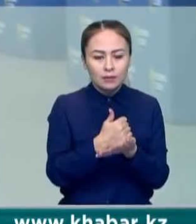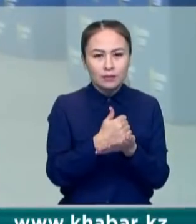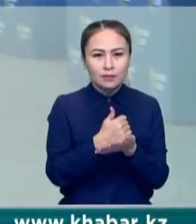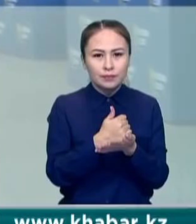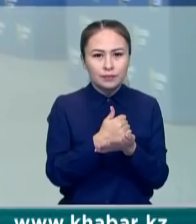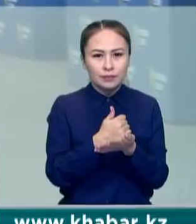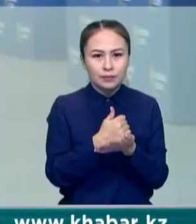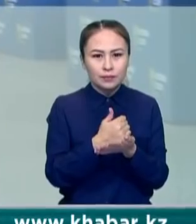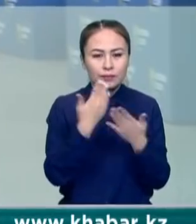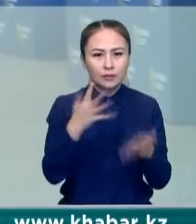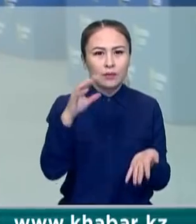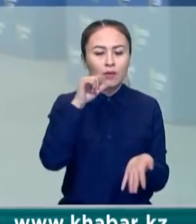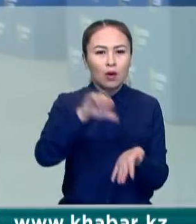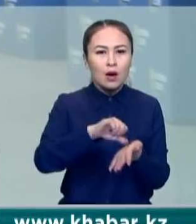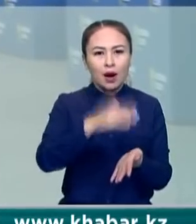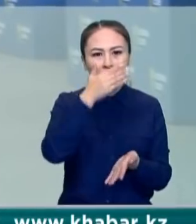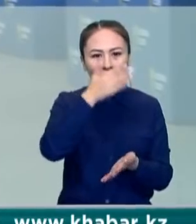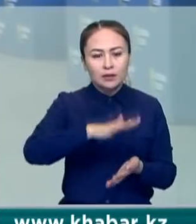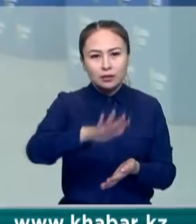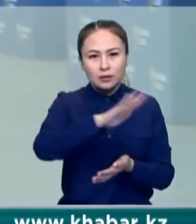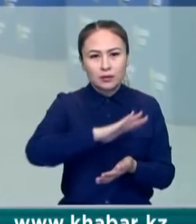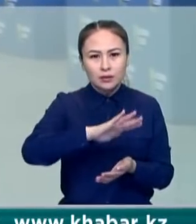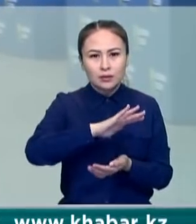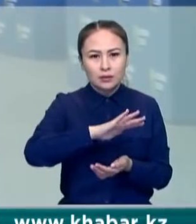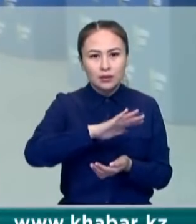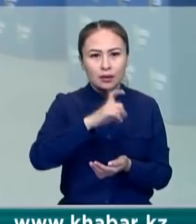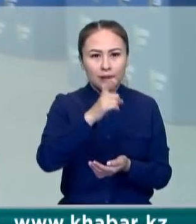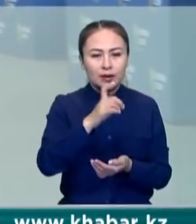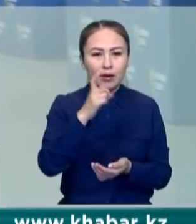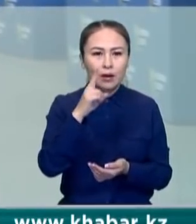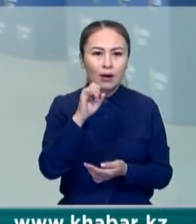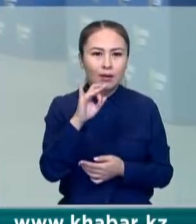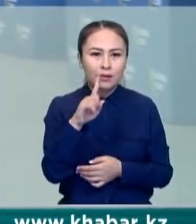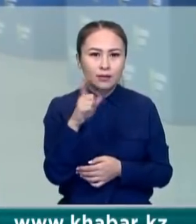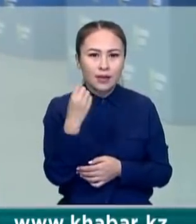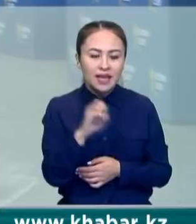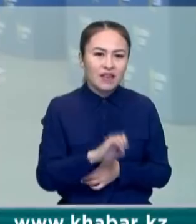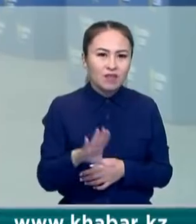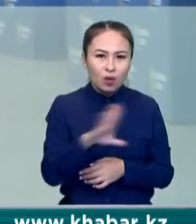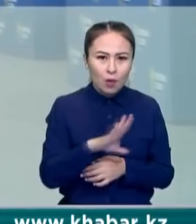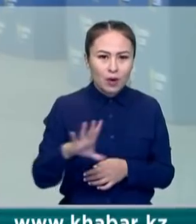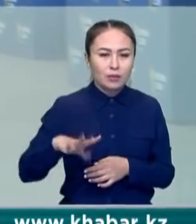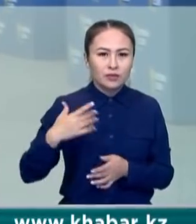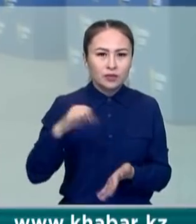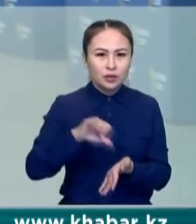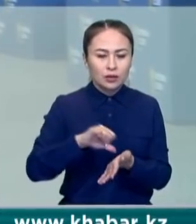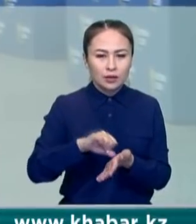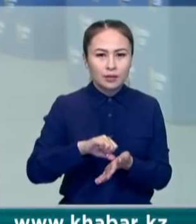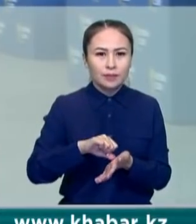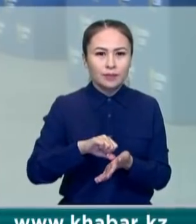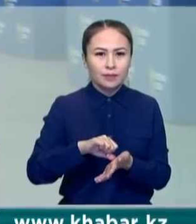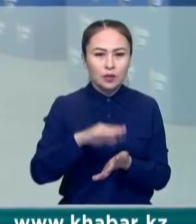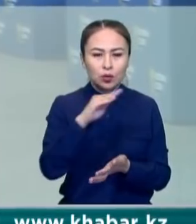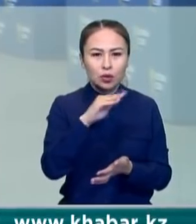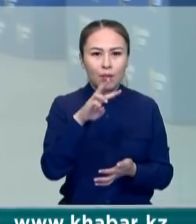өткенде, оған Ауғанстанның бұрынғы вице-президенті Хамид Карзай, Еуропалық комиссияның төрағасы, бұрынғы төрағасы